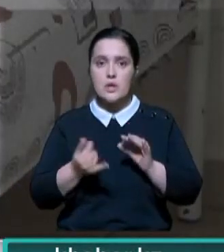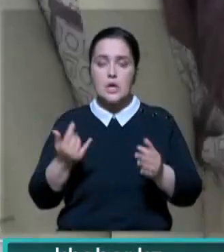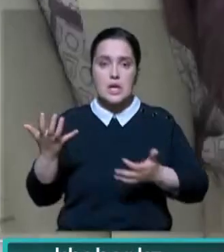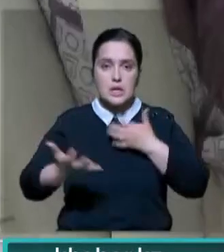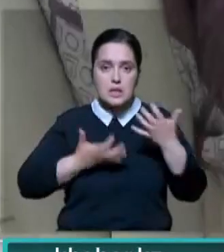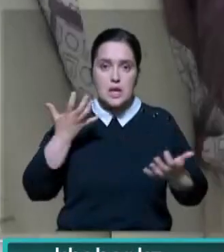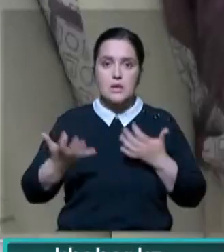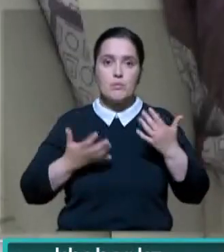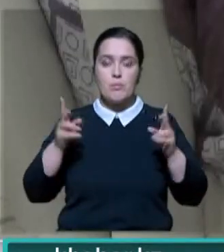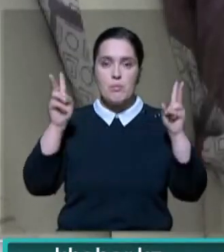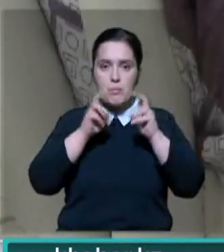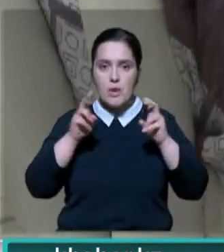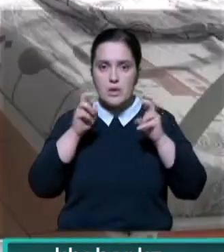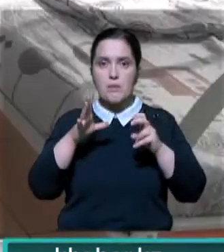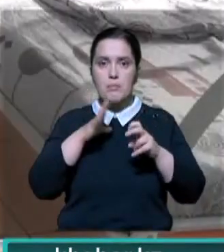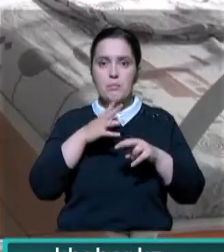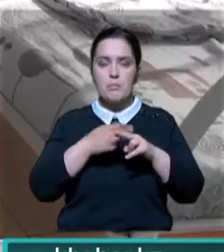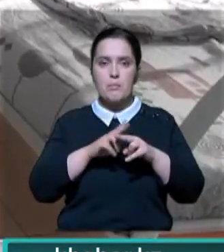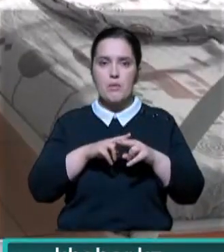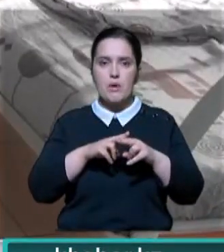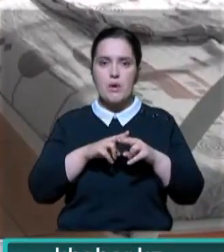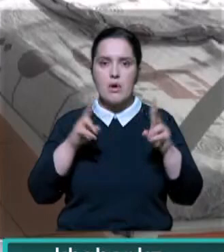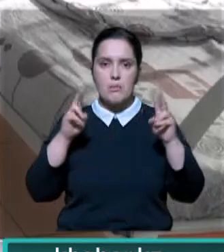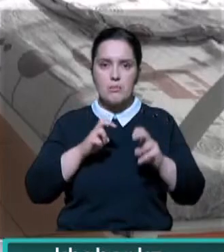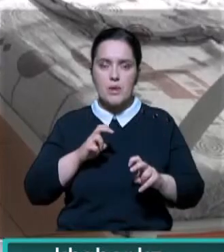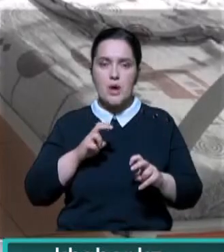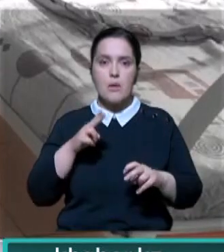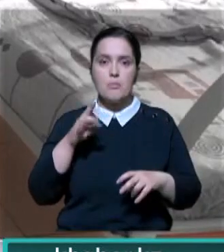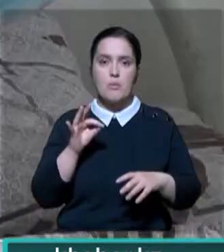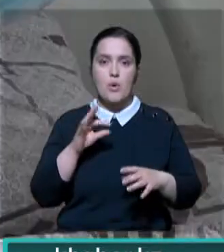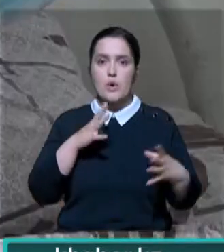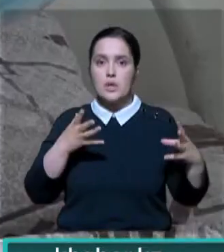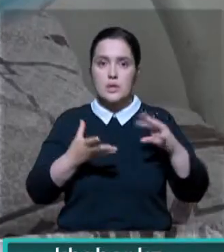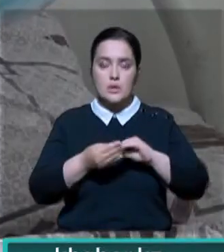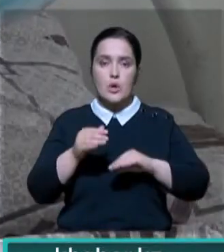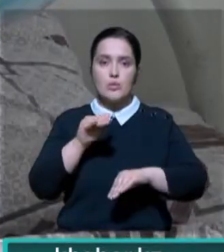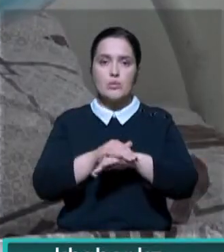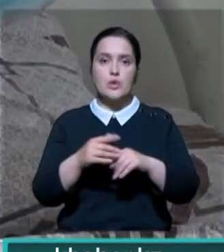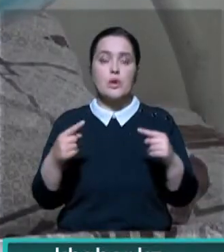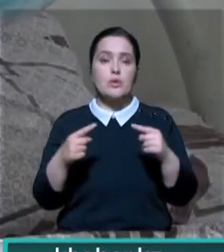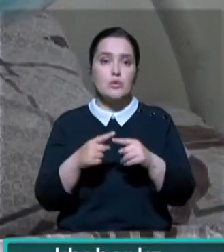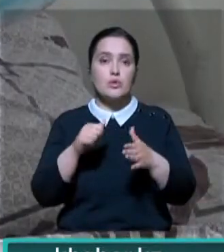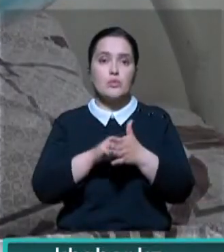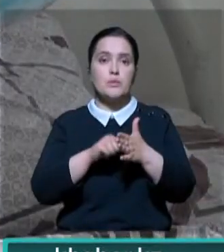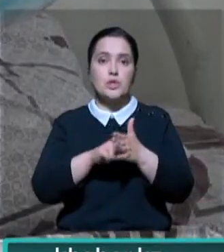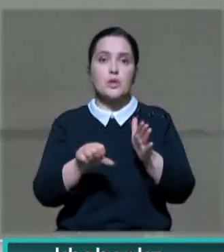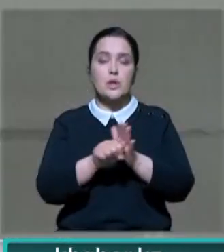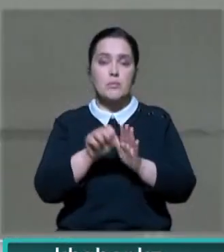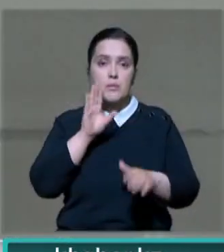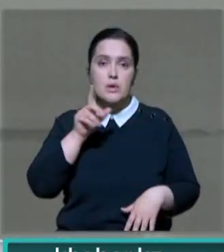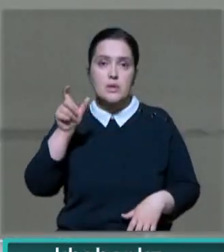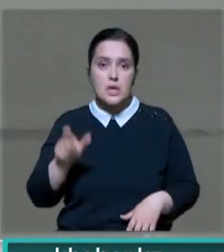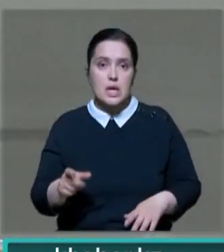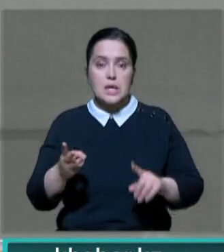сейчас расследуются. Служебной проверкой было назначено патологоанатомическое исследование. По результатам установят точную причину